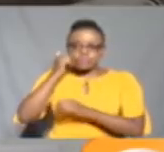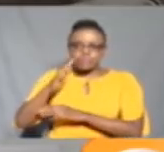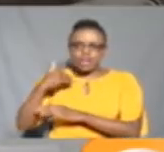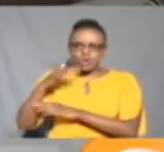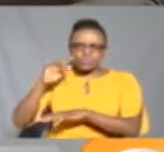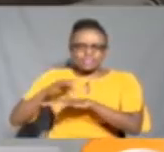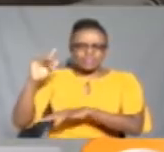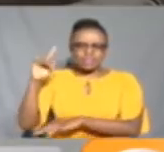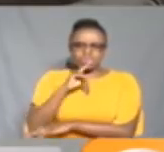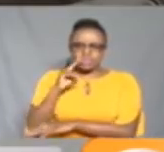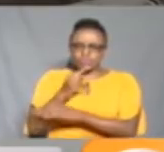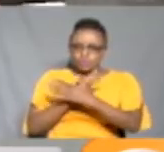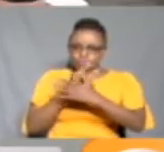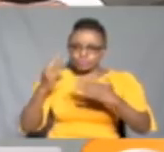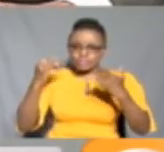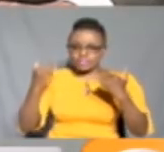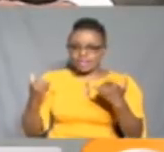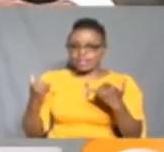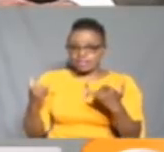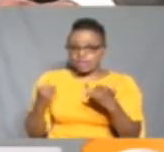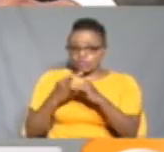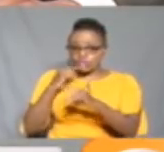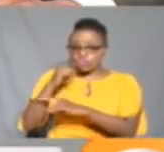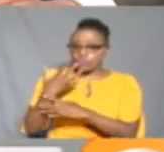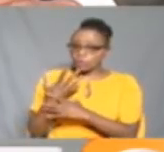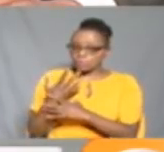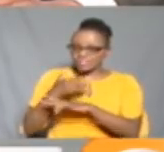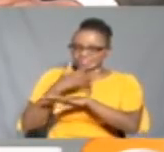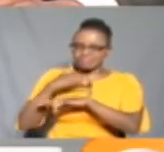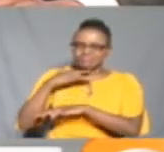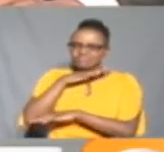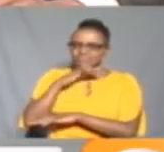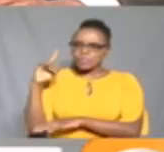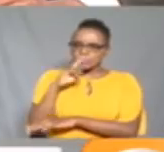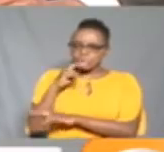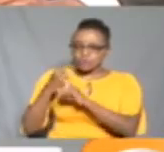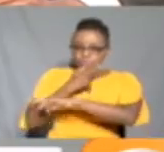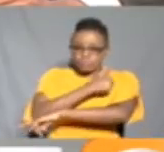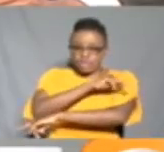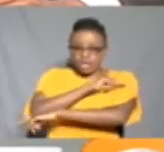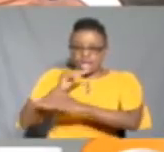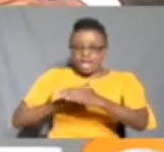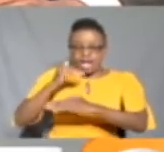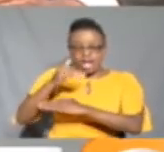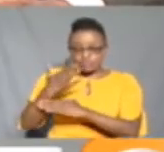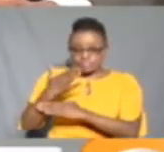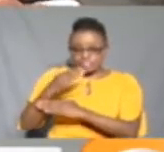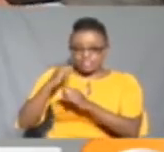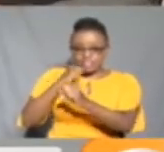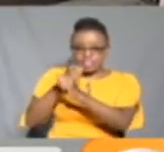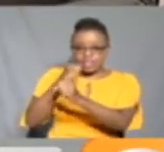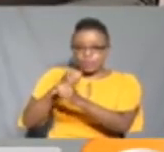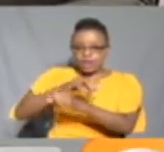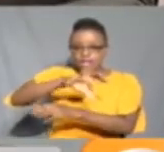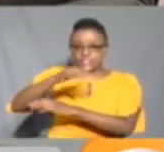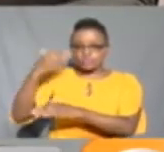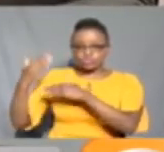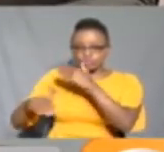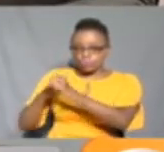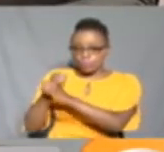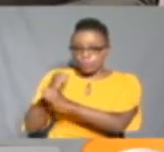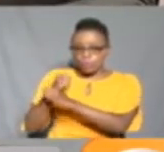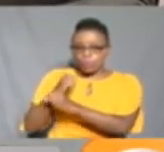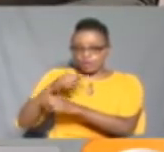wamekuwa wakiathirika kwa wiki mbili sasa kutokana na uchafu mwingi hospitalini humo baada ya wafanyakazi wa kaunti kuachishwa kazi